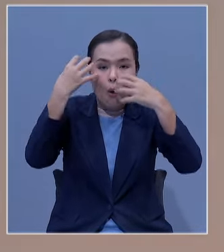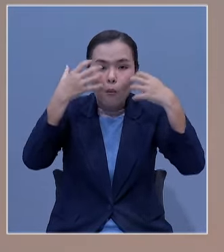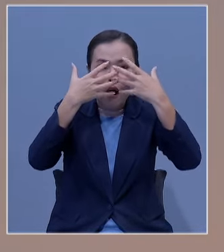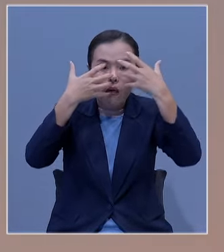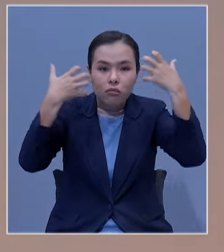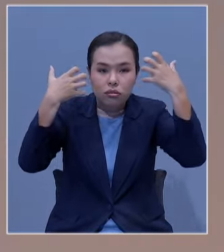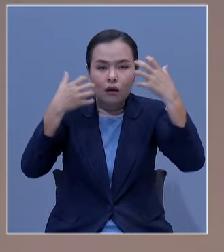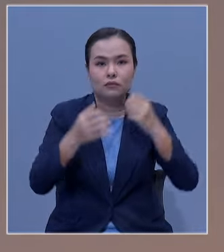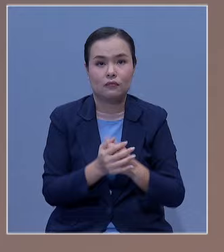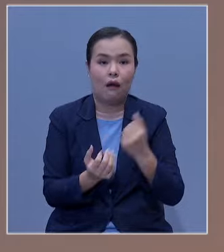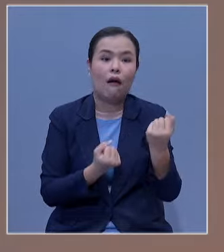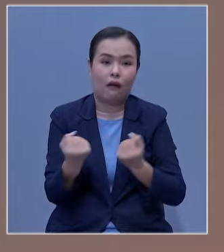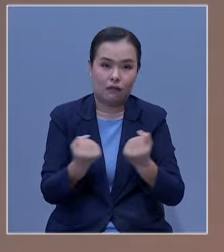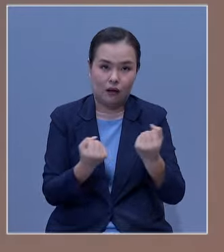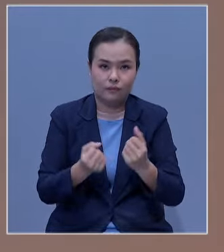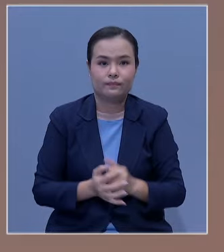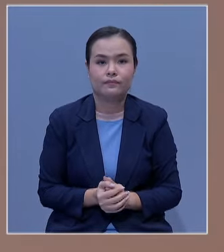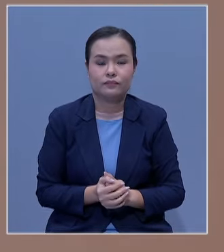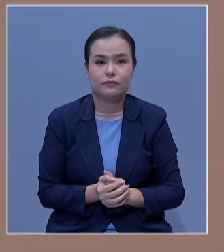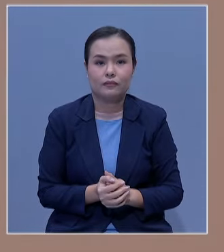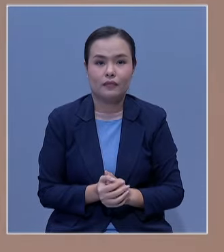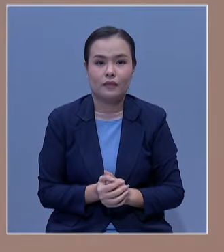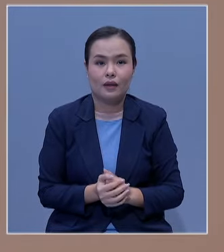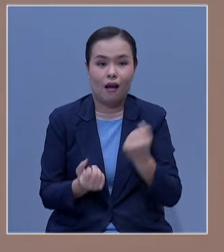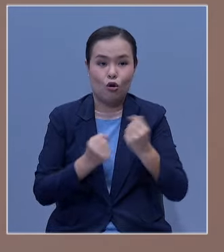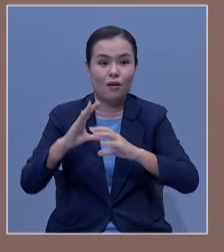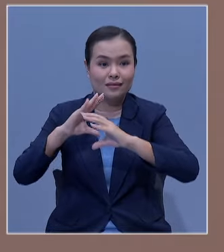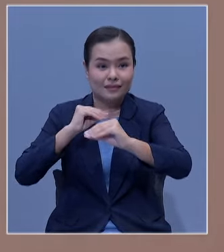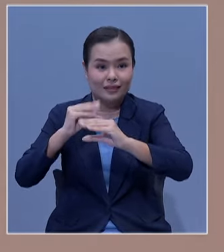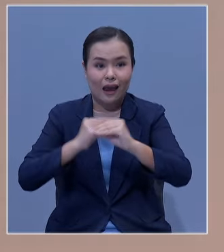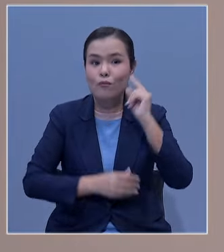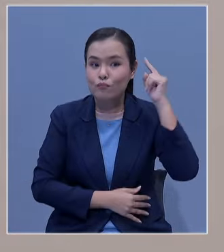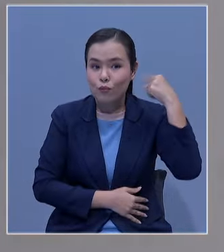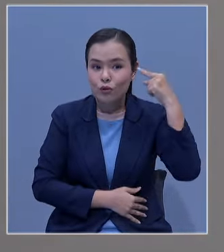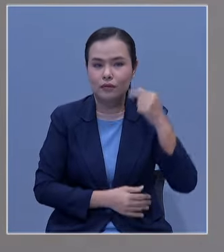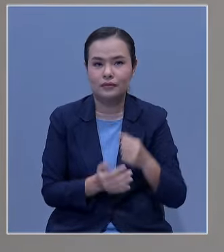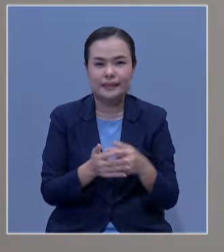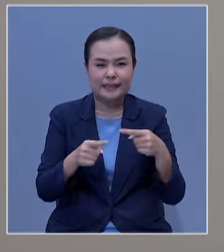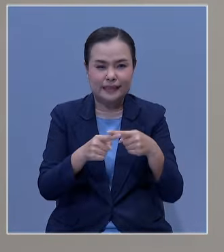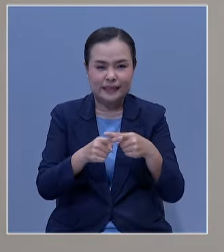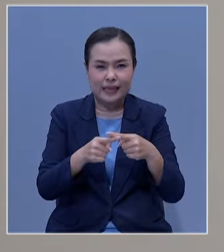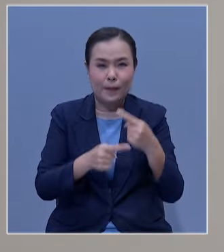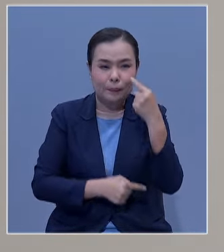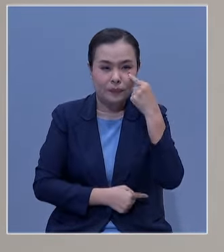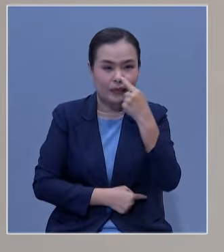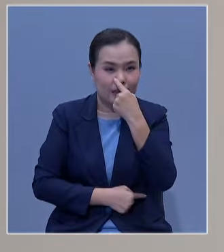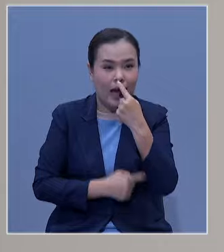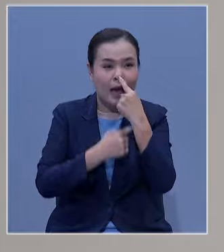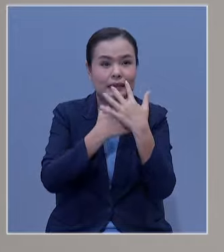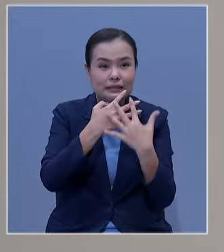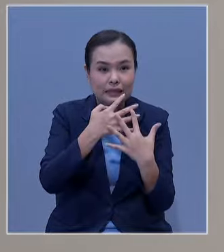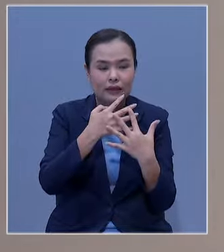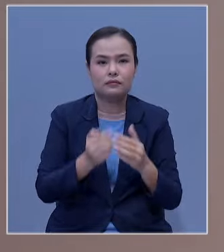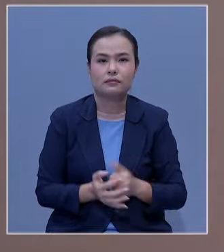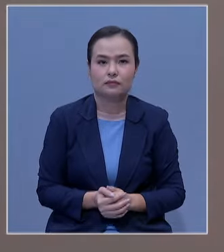ก็เลยเกิดเหตุในครั้งนี้นะครับส่วนคนขับรถเก๋งคันที่ถูกชนเข้าไปเป็นผู้หญิงได้รับบาดเจ็บที่ตามีเลือดออกเอ